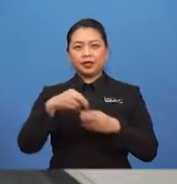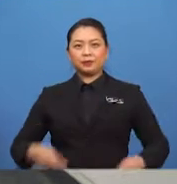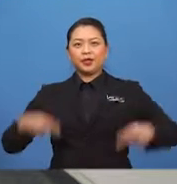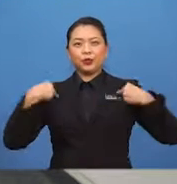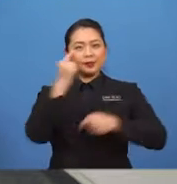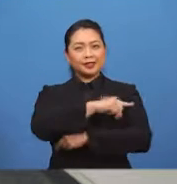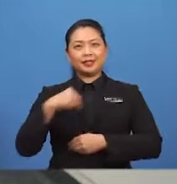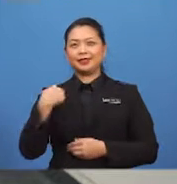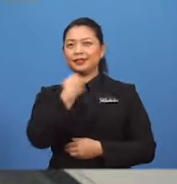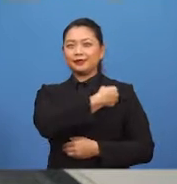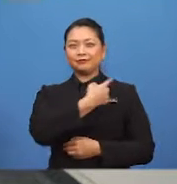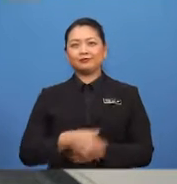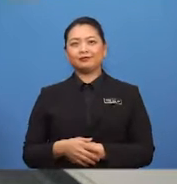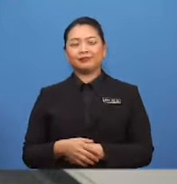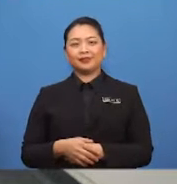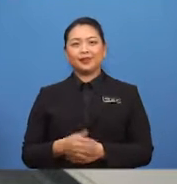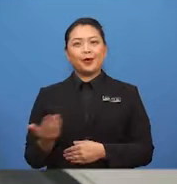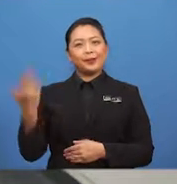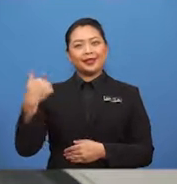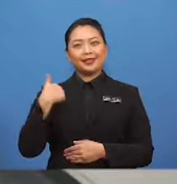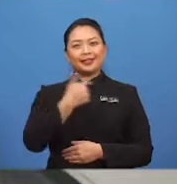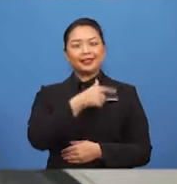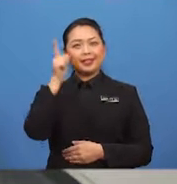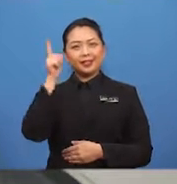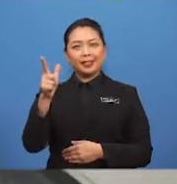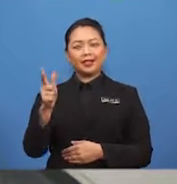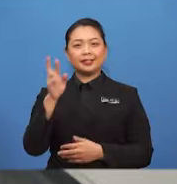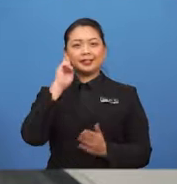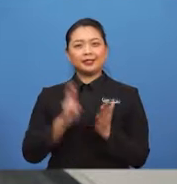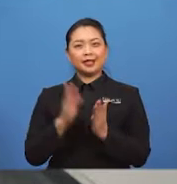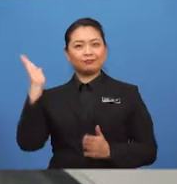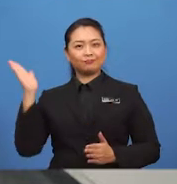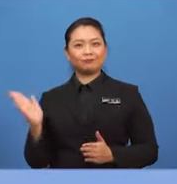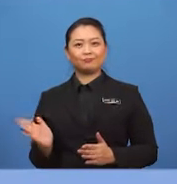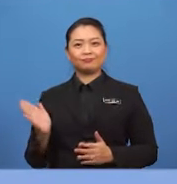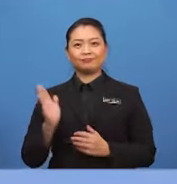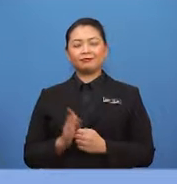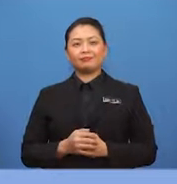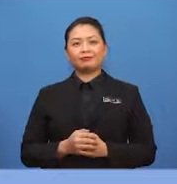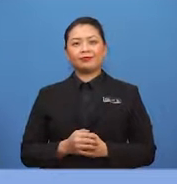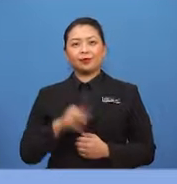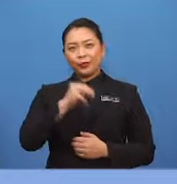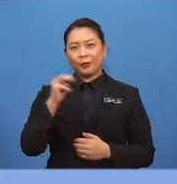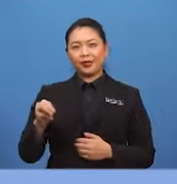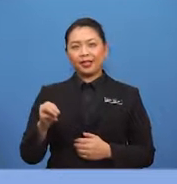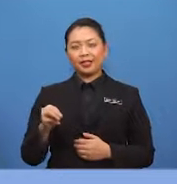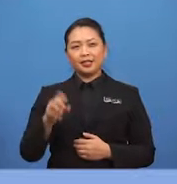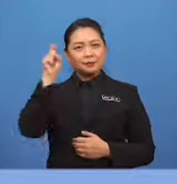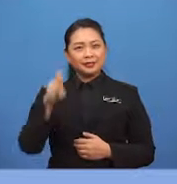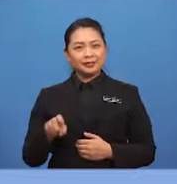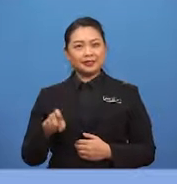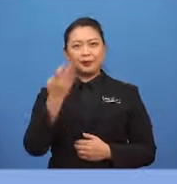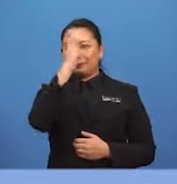kehidupan seharian kita. Mari kita lihat rajah yang disediakan. Murid-murid